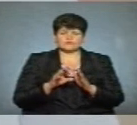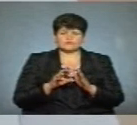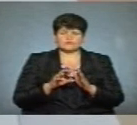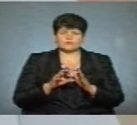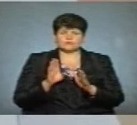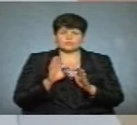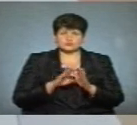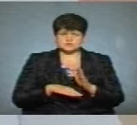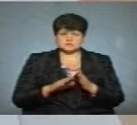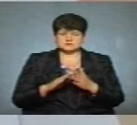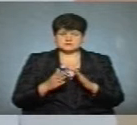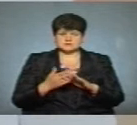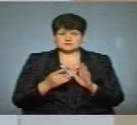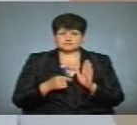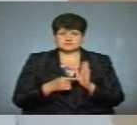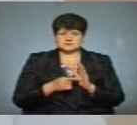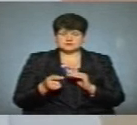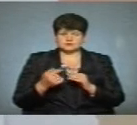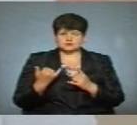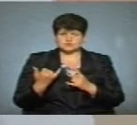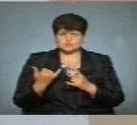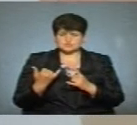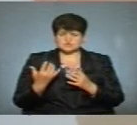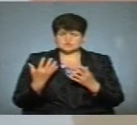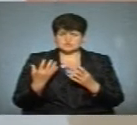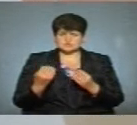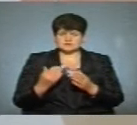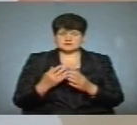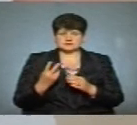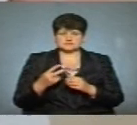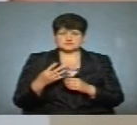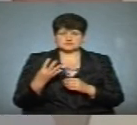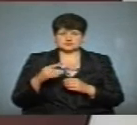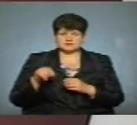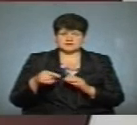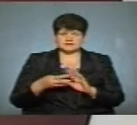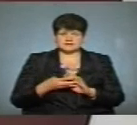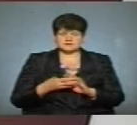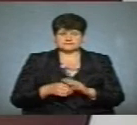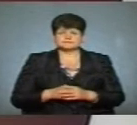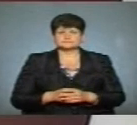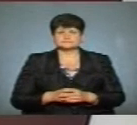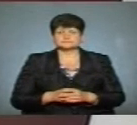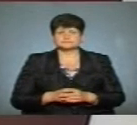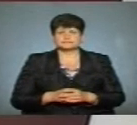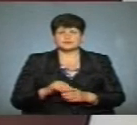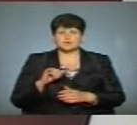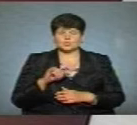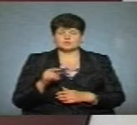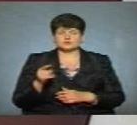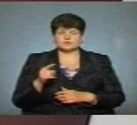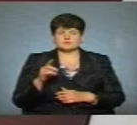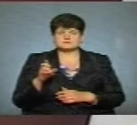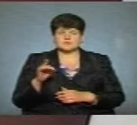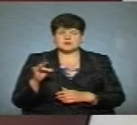карантину, погіршила ситуація у місті Тернополі. Сьогодні, на сьогоднішній день, складає 24,9. У Тернополі,